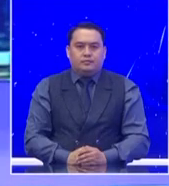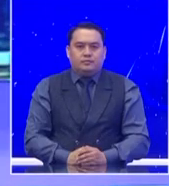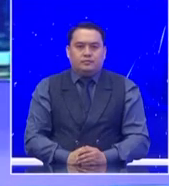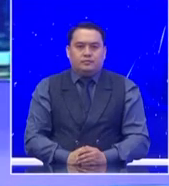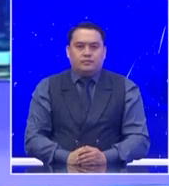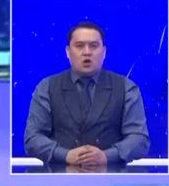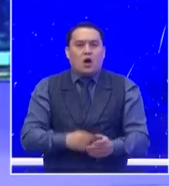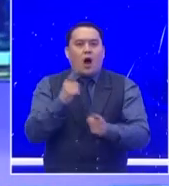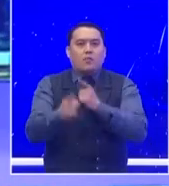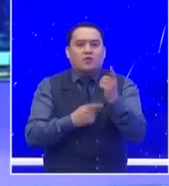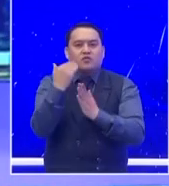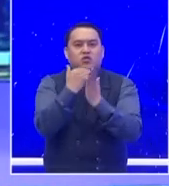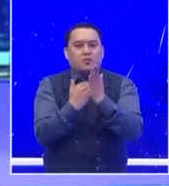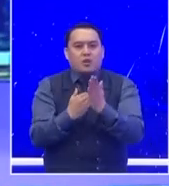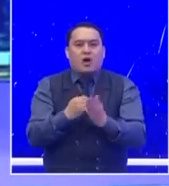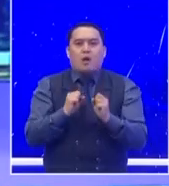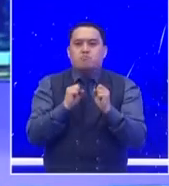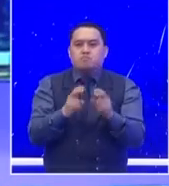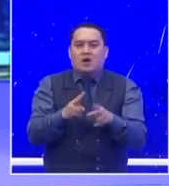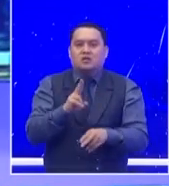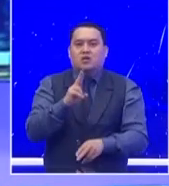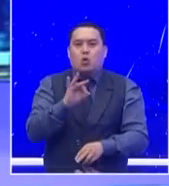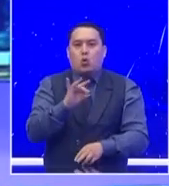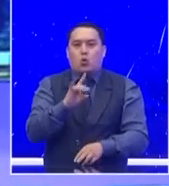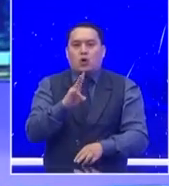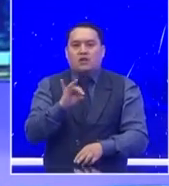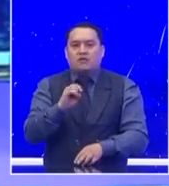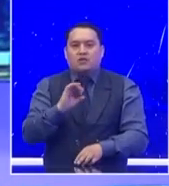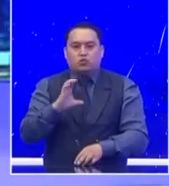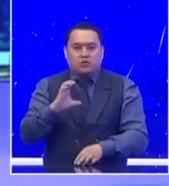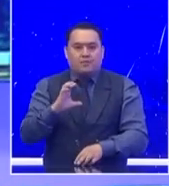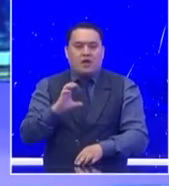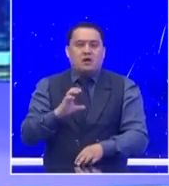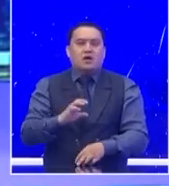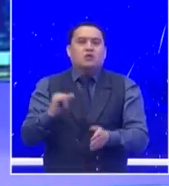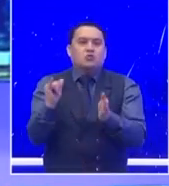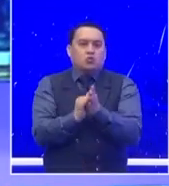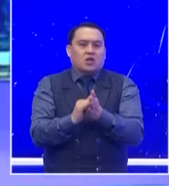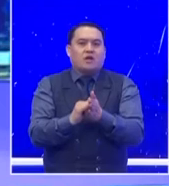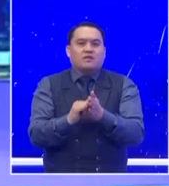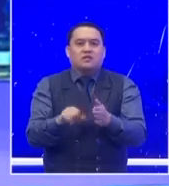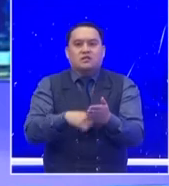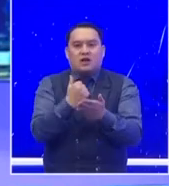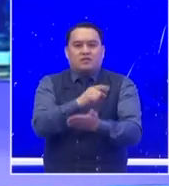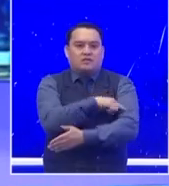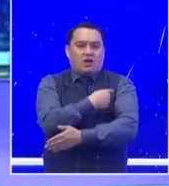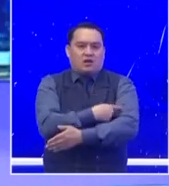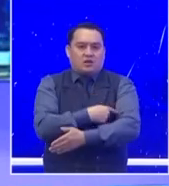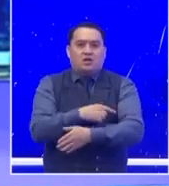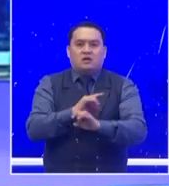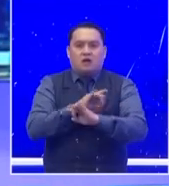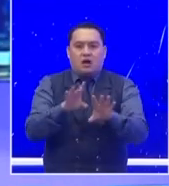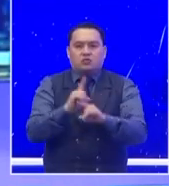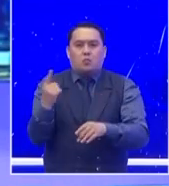Опубликован обновленный список стран, наиболее опасных по распространению коронавируса. Согласно постановлению главного санитарного врача страны